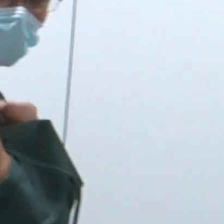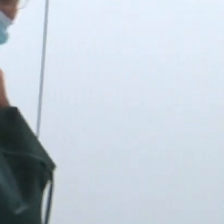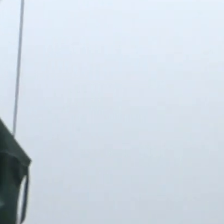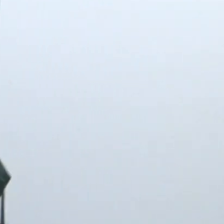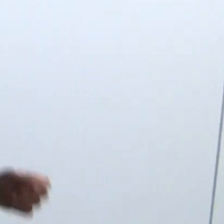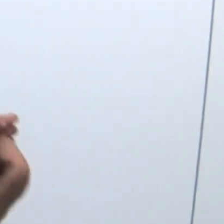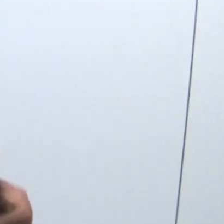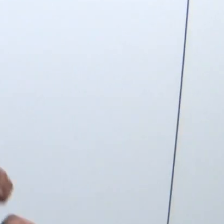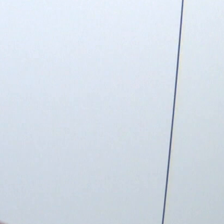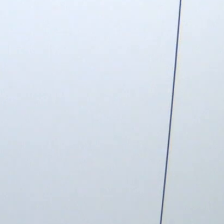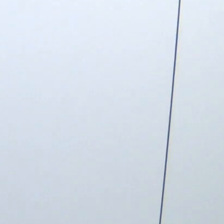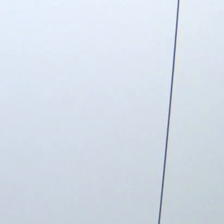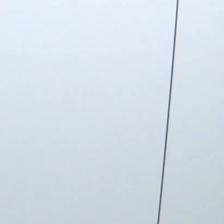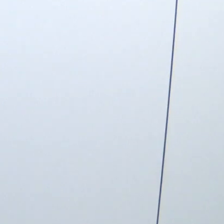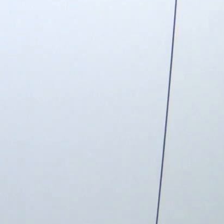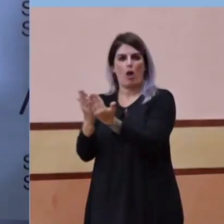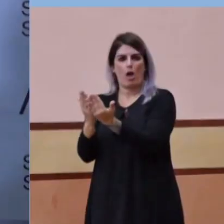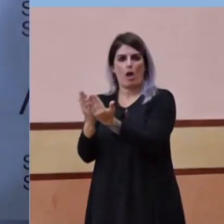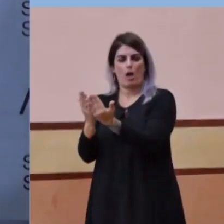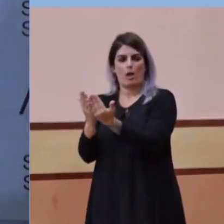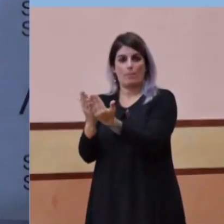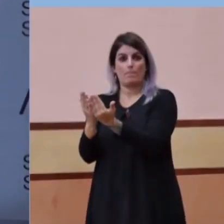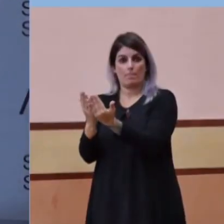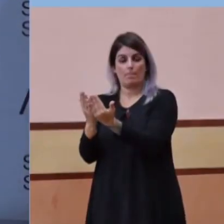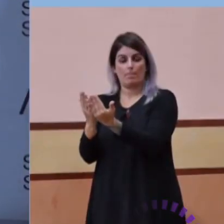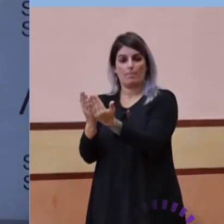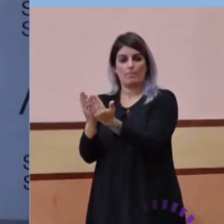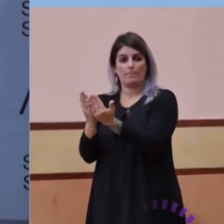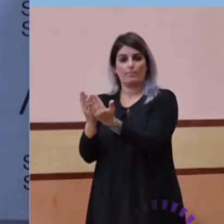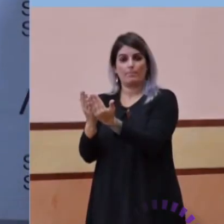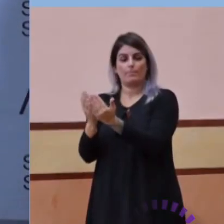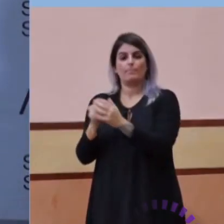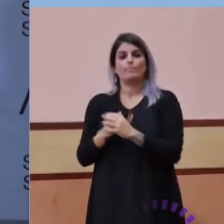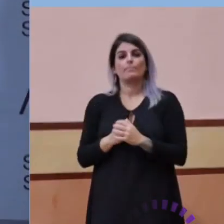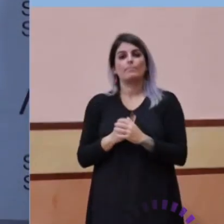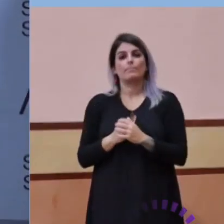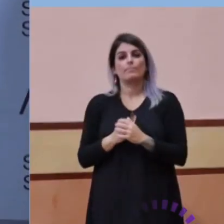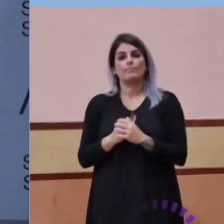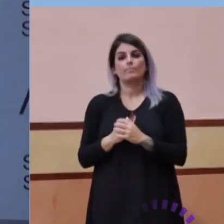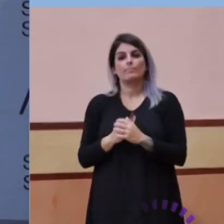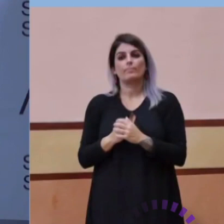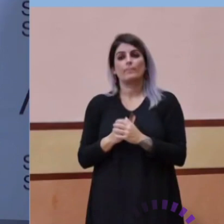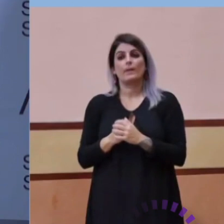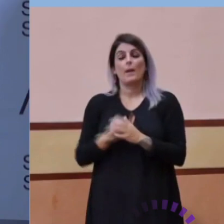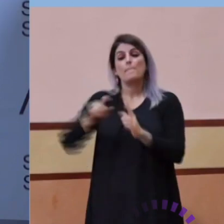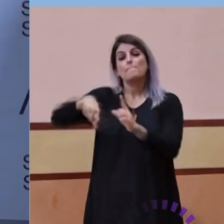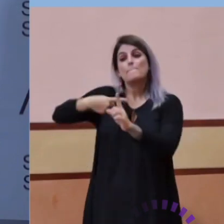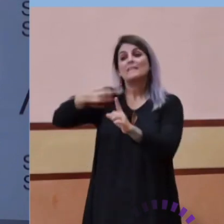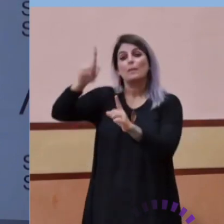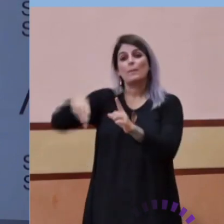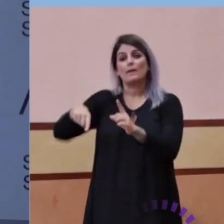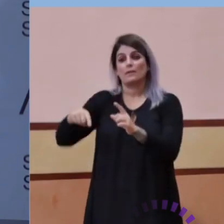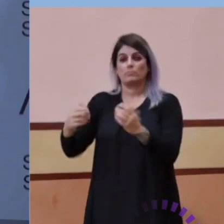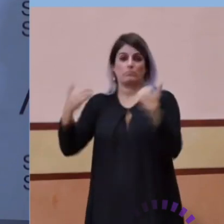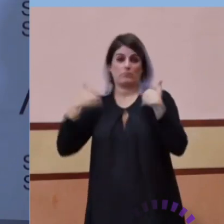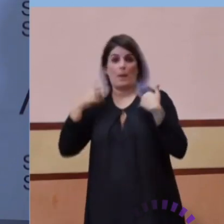Aquest engranatge escola-atenció primària, no? I després partint, no?, del que digui vigilància epidemiològica